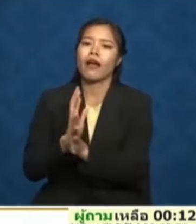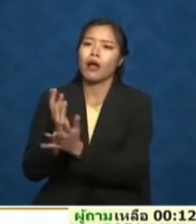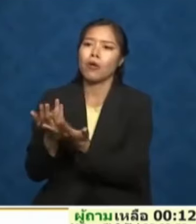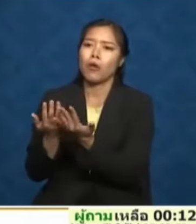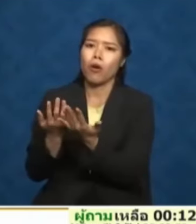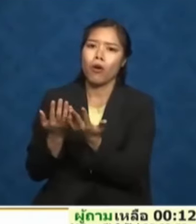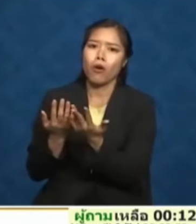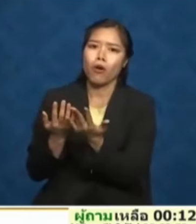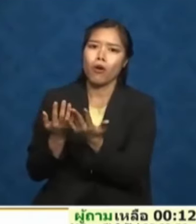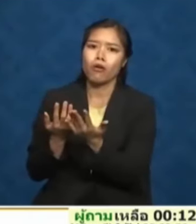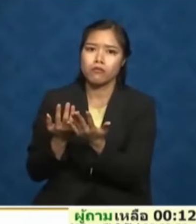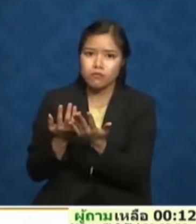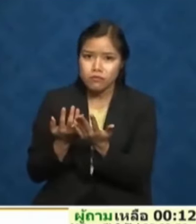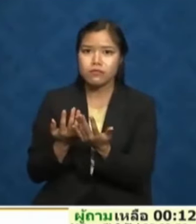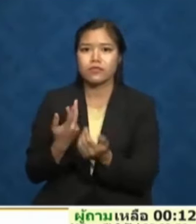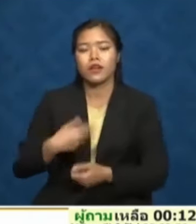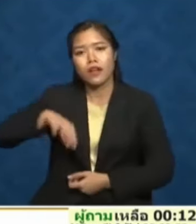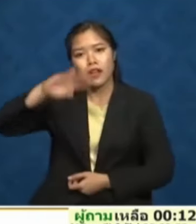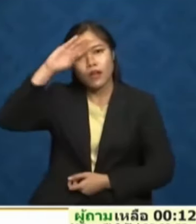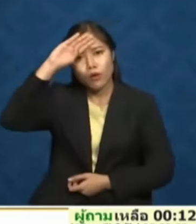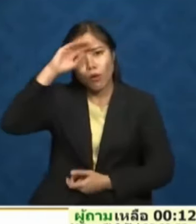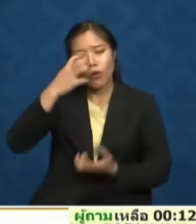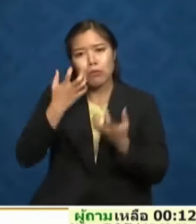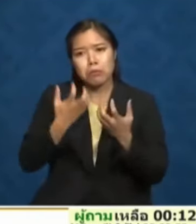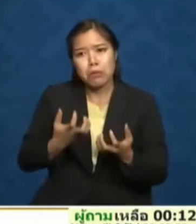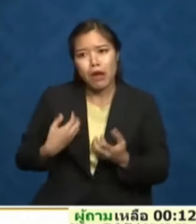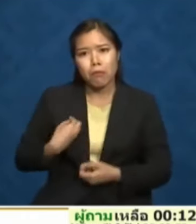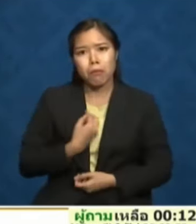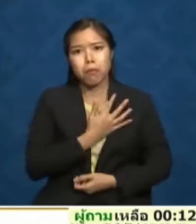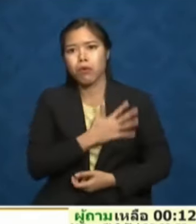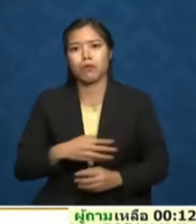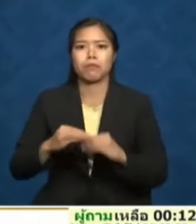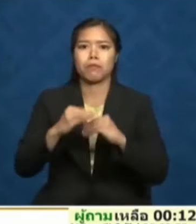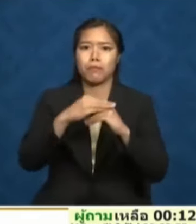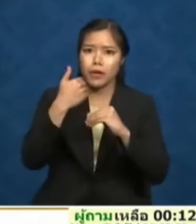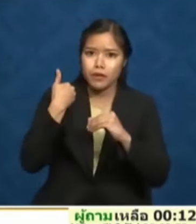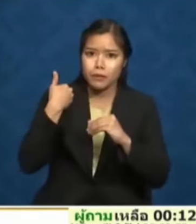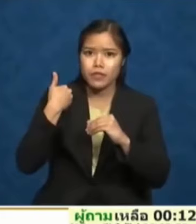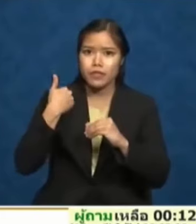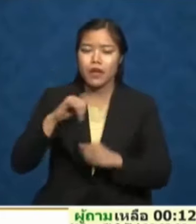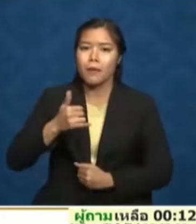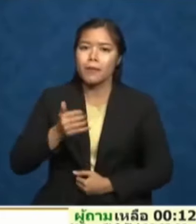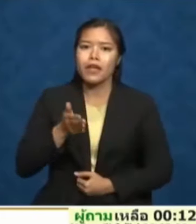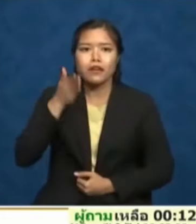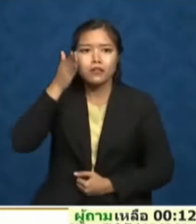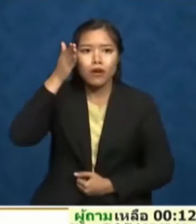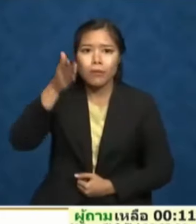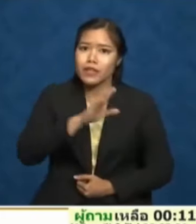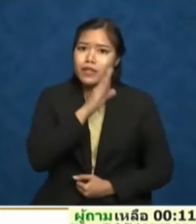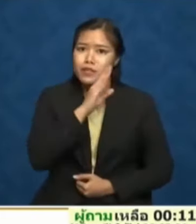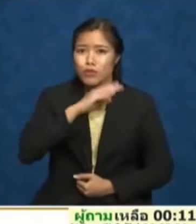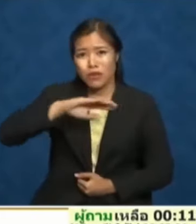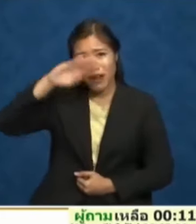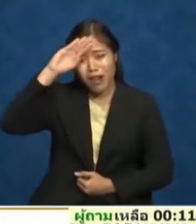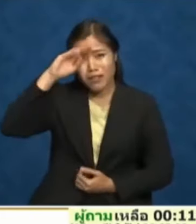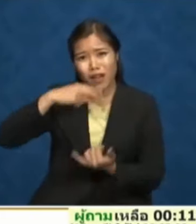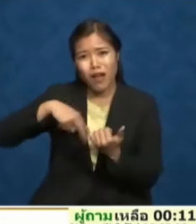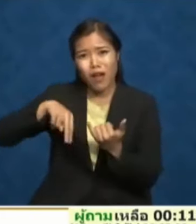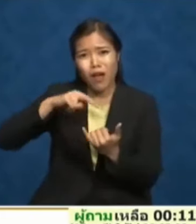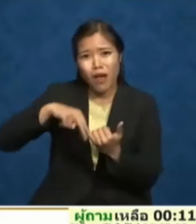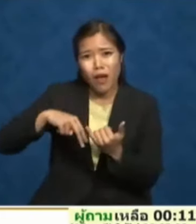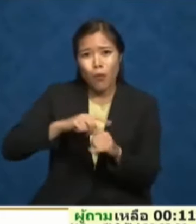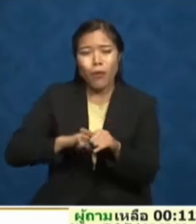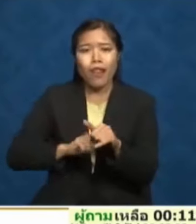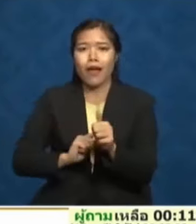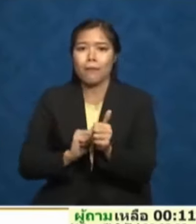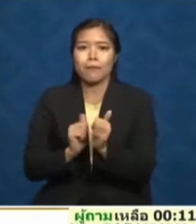ต้องรอคอยลให้โรคร้ายลุกลามบานปายไปค่ะนั่นหมายถึงโอกาสรอดชีวิตของพี่น้องประชาชนและผู้เจ็บป่วยก็จะน้อย